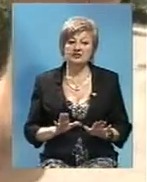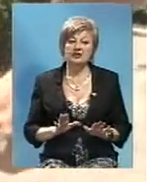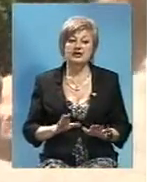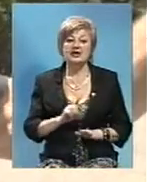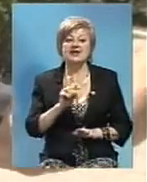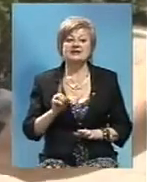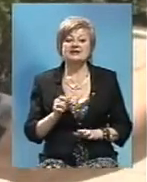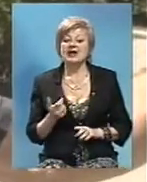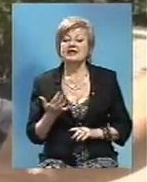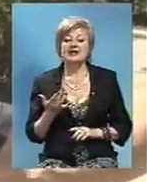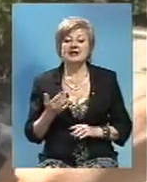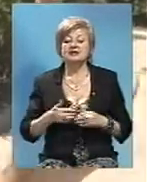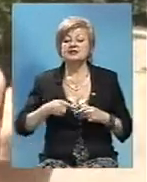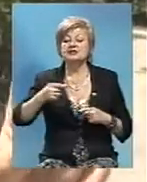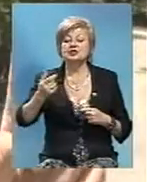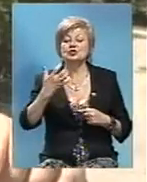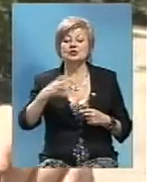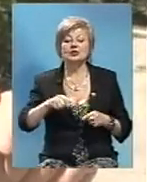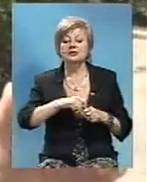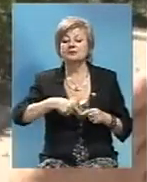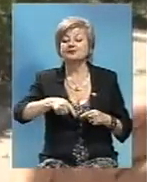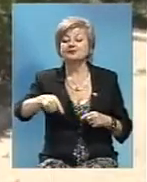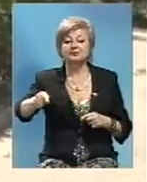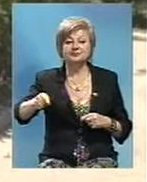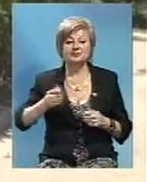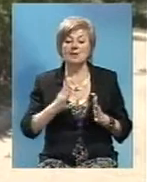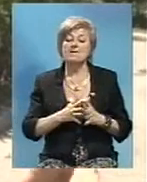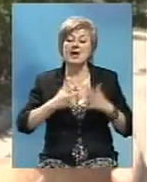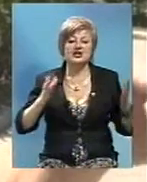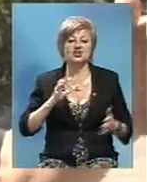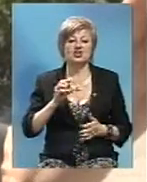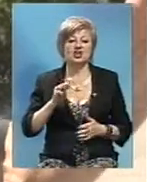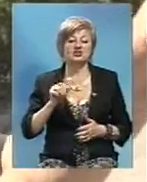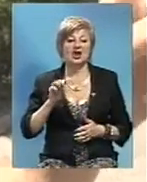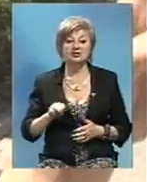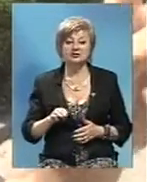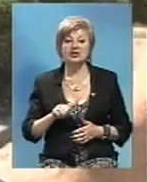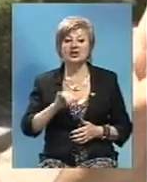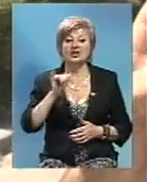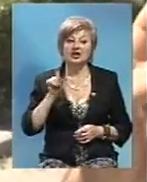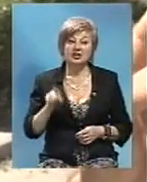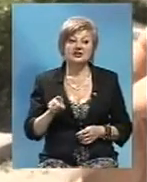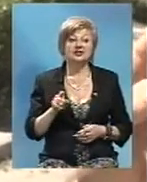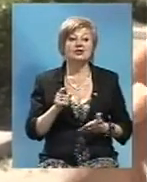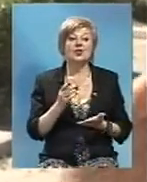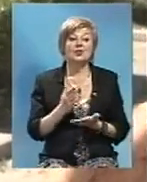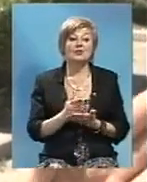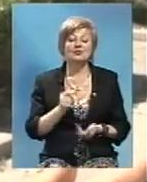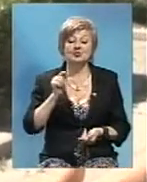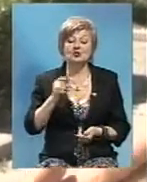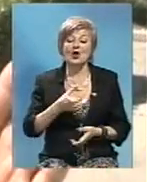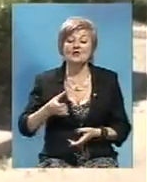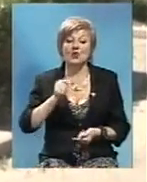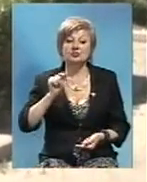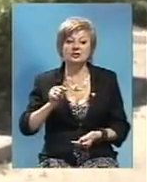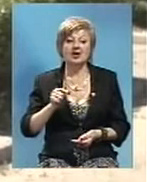за кілька сотень миль є великі штати, знаєте, да? І їздять за пляшкою. Ну,